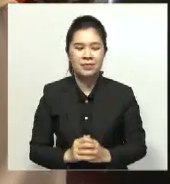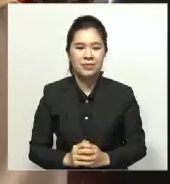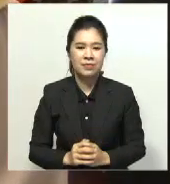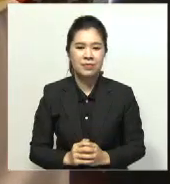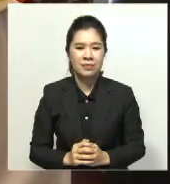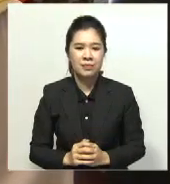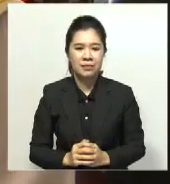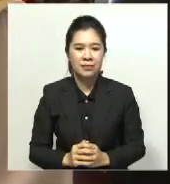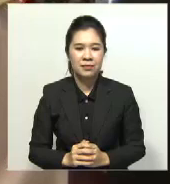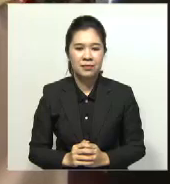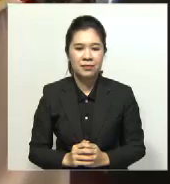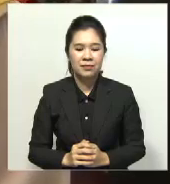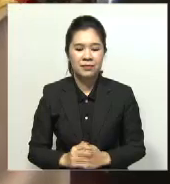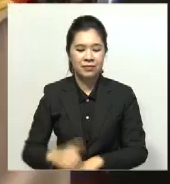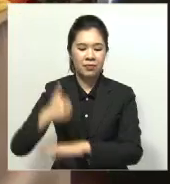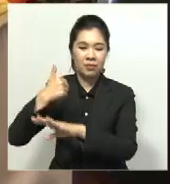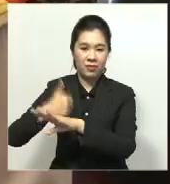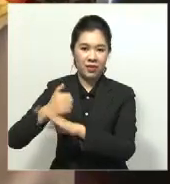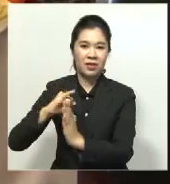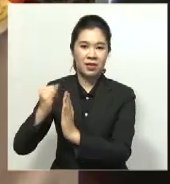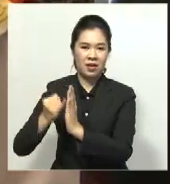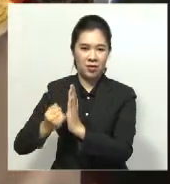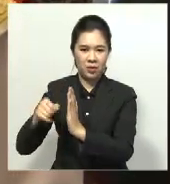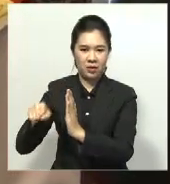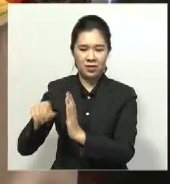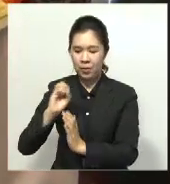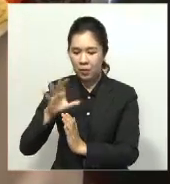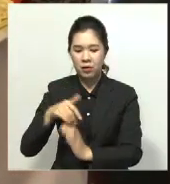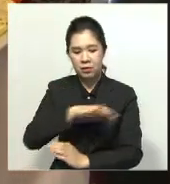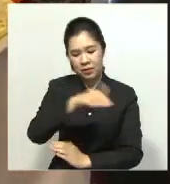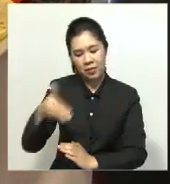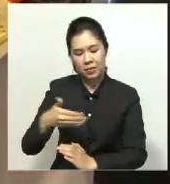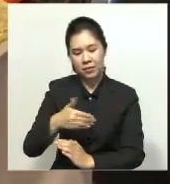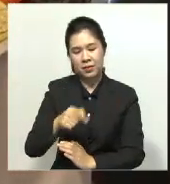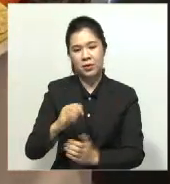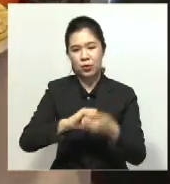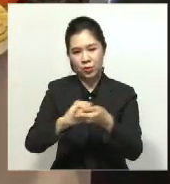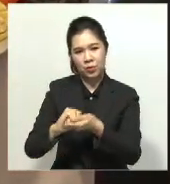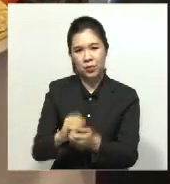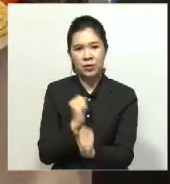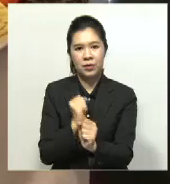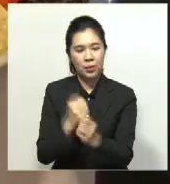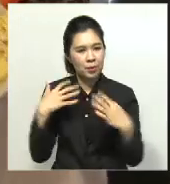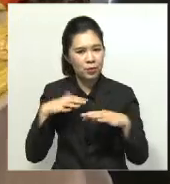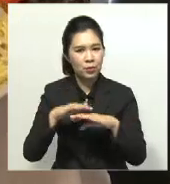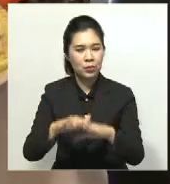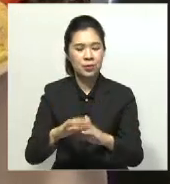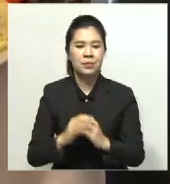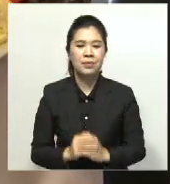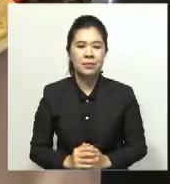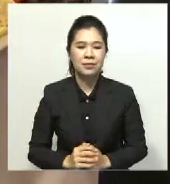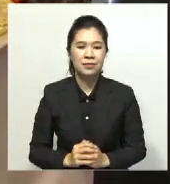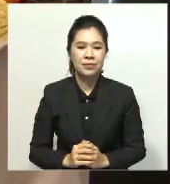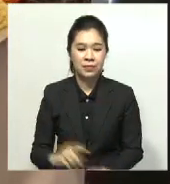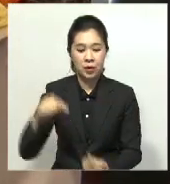โดยท่านผู้ว่าราชการจังหวัดได้สร้างทีมนี้ไว้ทีมเราก็ทำงานร่วมกันนะครับเข้ามาดำเนินการช่วยเหลือณบริเวณจุดนี้นะครับก็